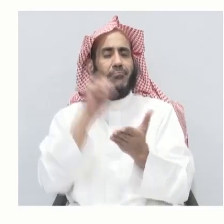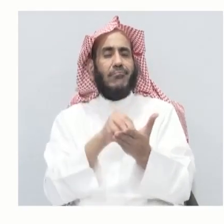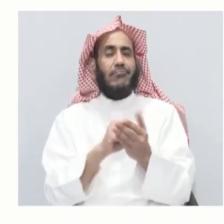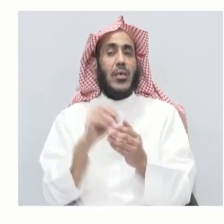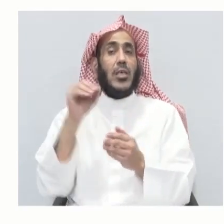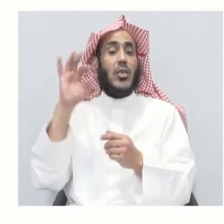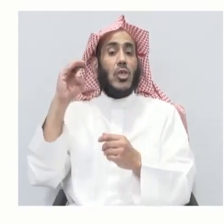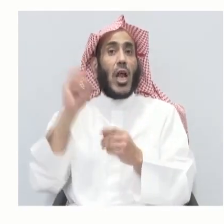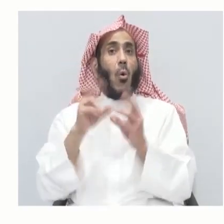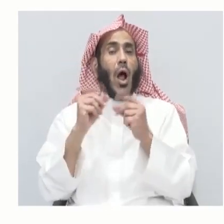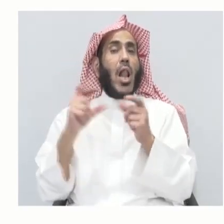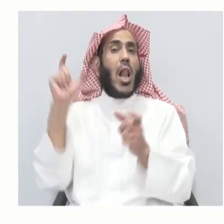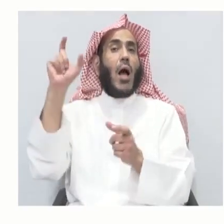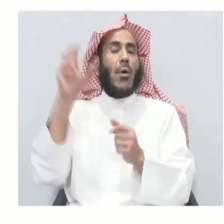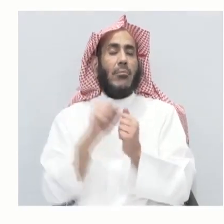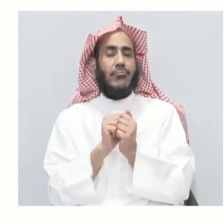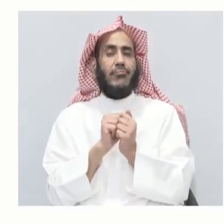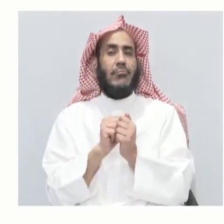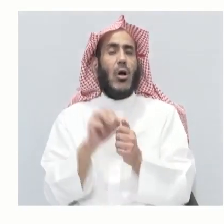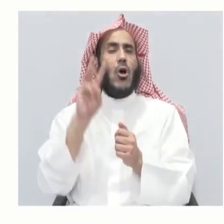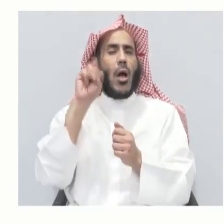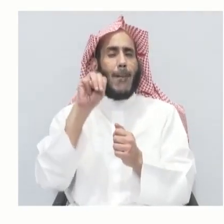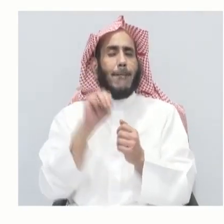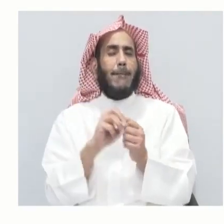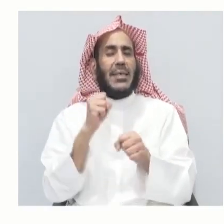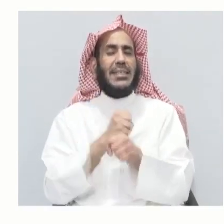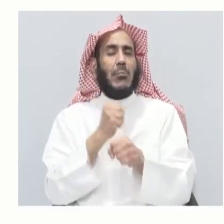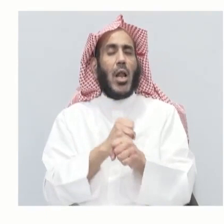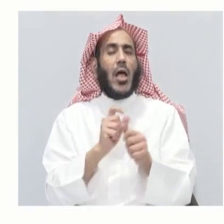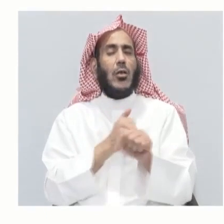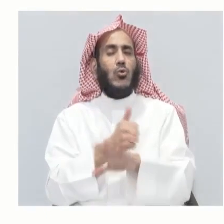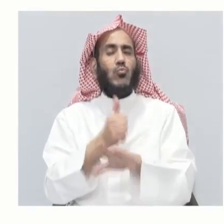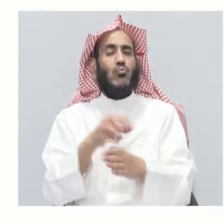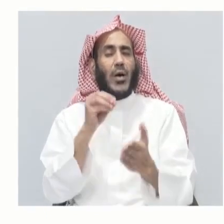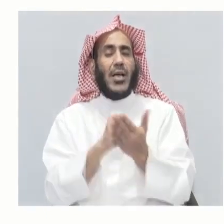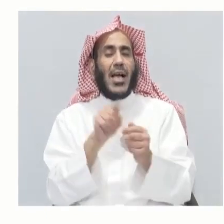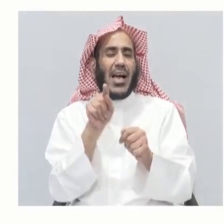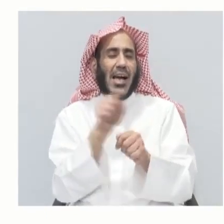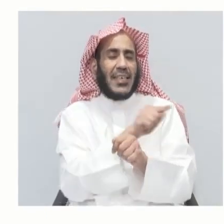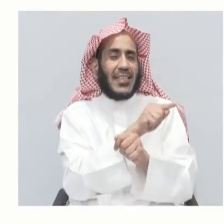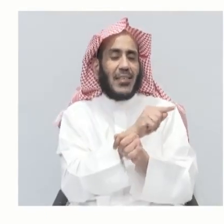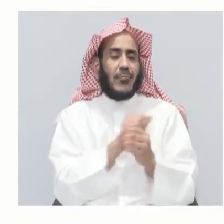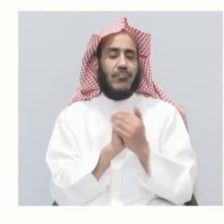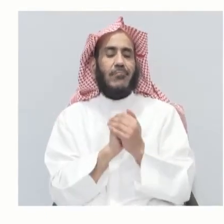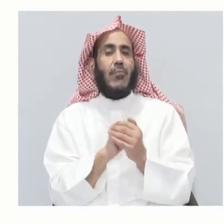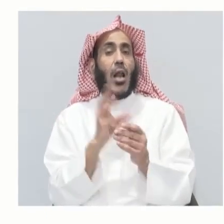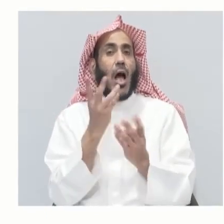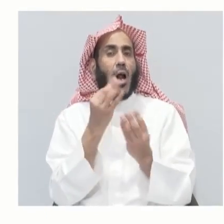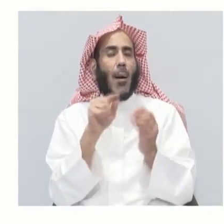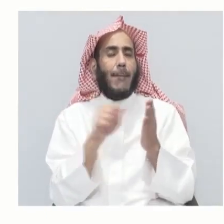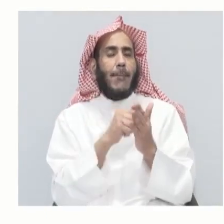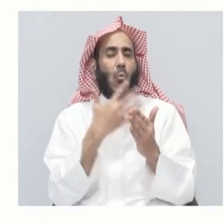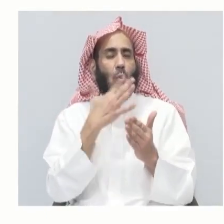القمر ايضا تستطيع ان تكتب هنا ام دائما استعمل هذا الاسلوب اضع خطا تحت ماذا الارقام